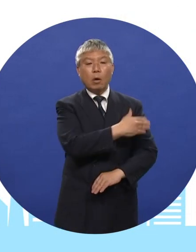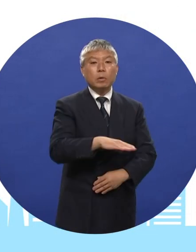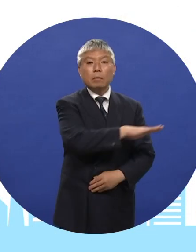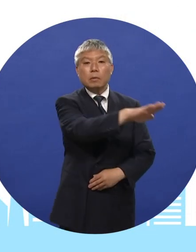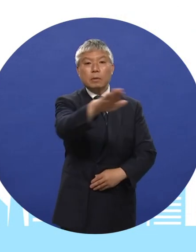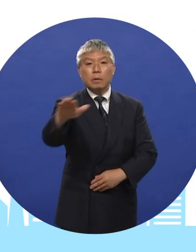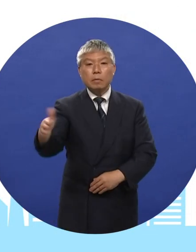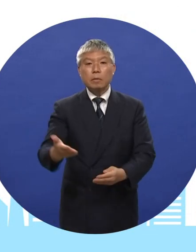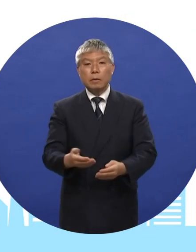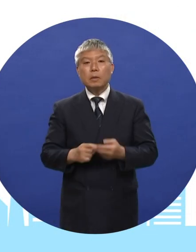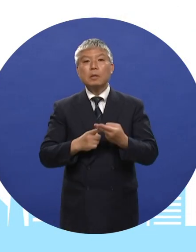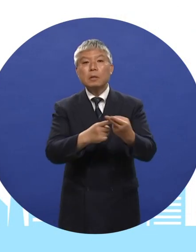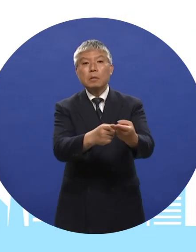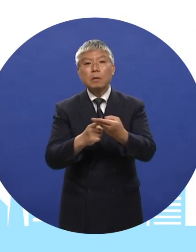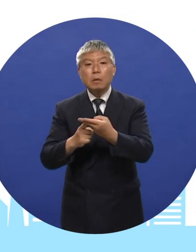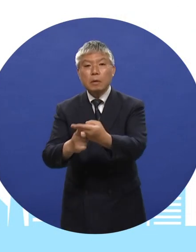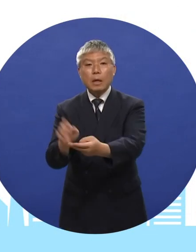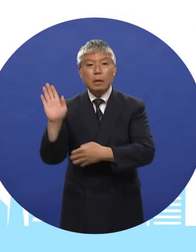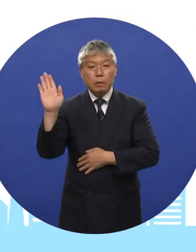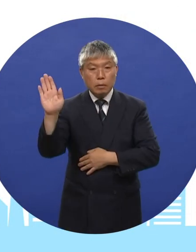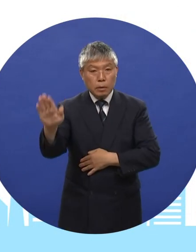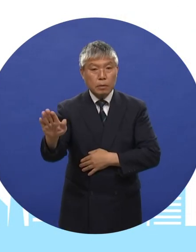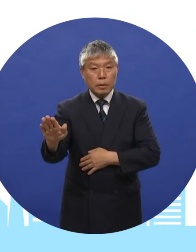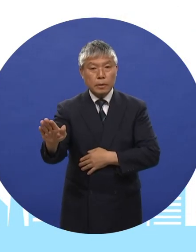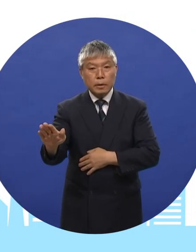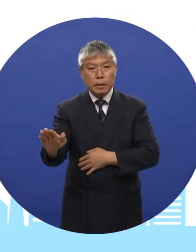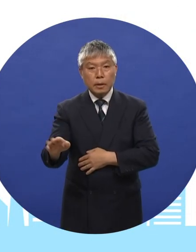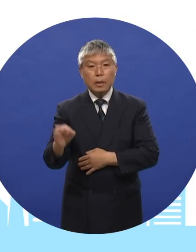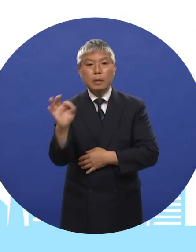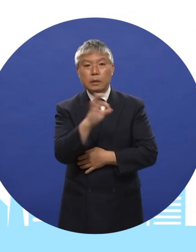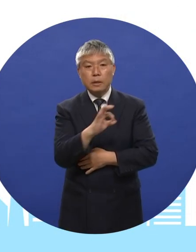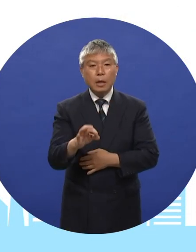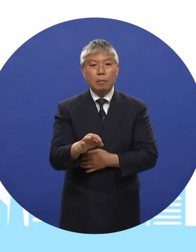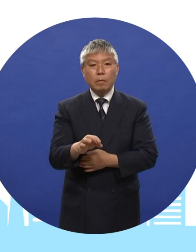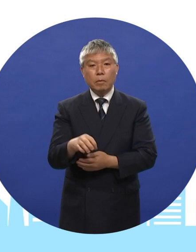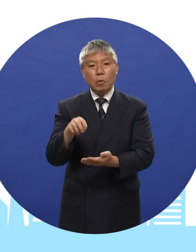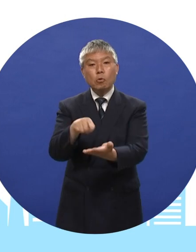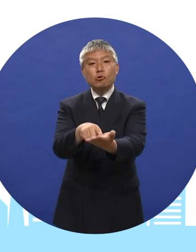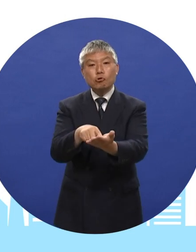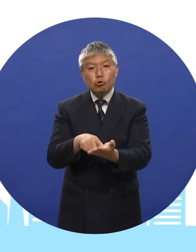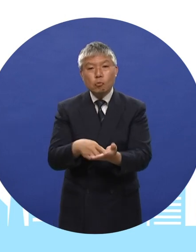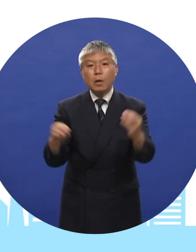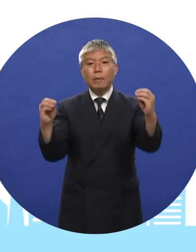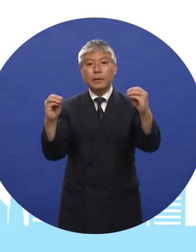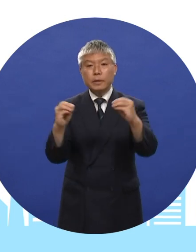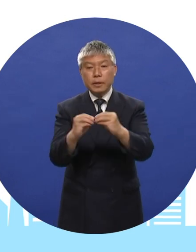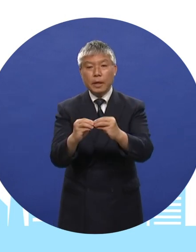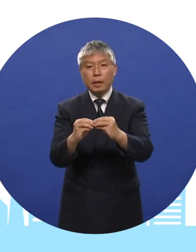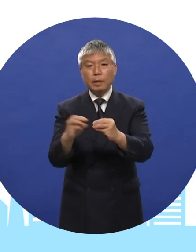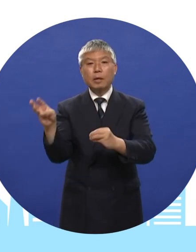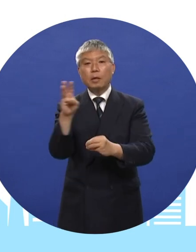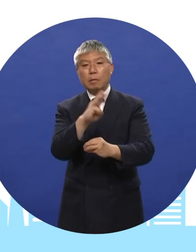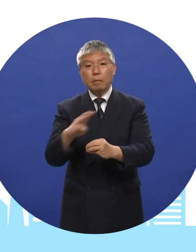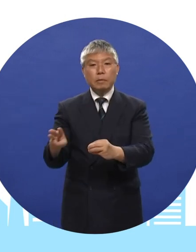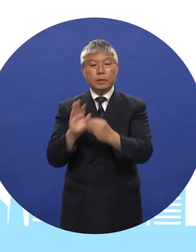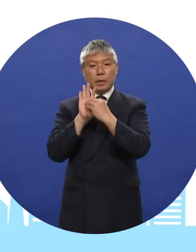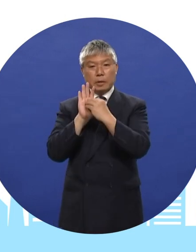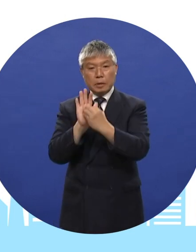防災都市高等備えるギフトがお手元に届きましたら、商品を選び申し